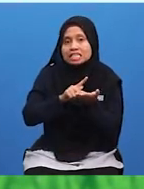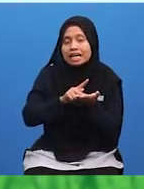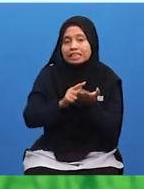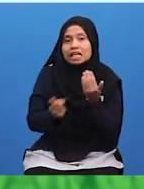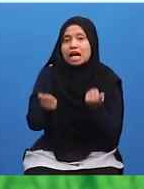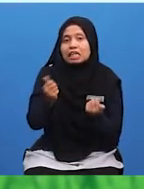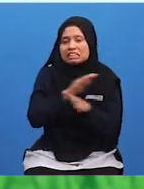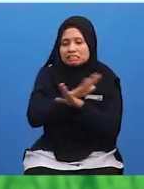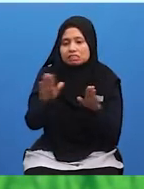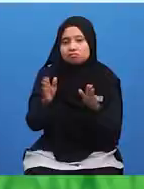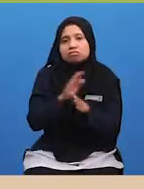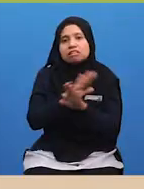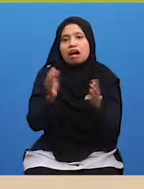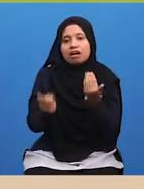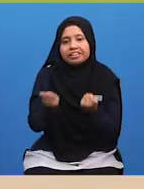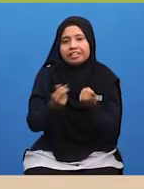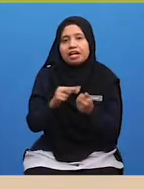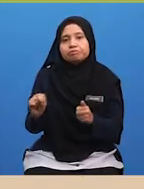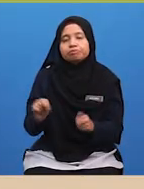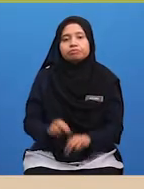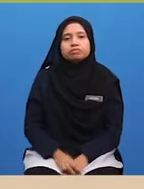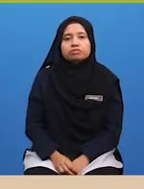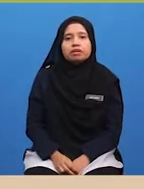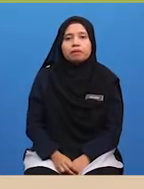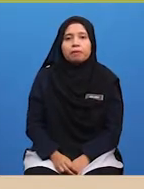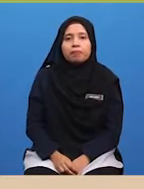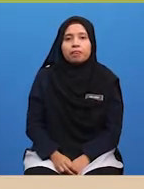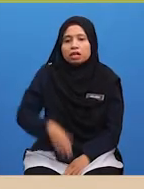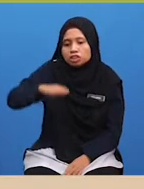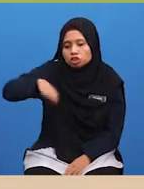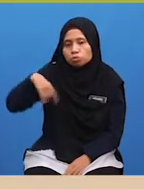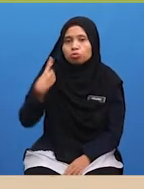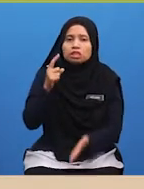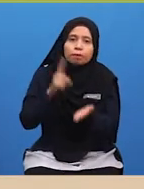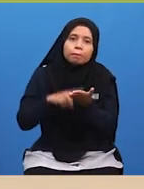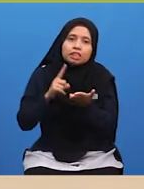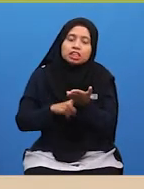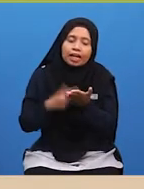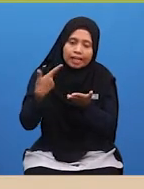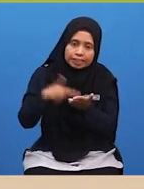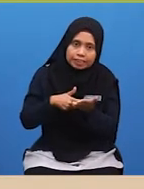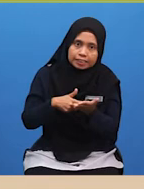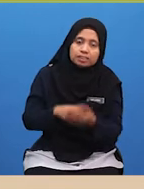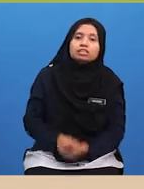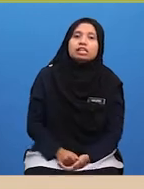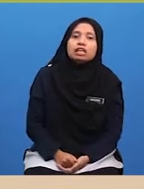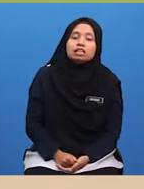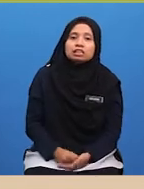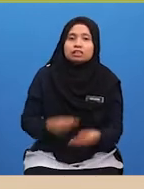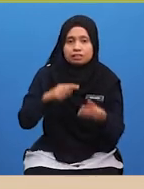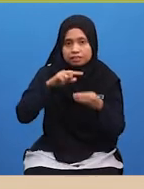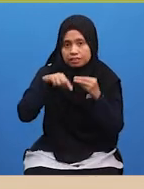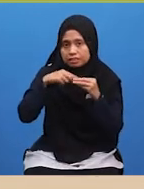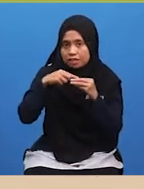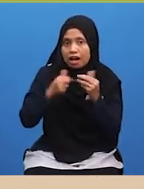kesan ketidakadilan. Baiklah murid-murid, sebelum kita berbincang lebih mendalam lagi mengenai